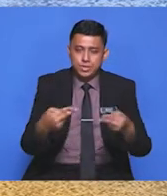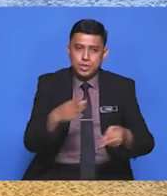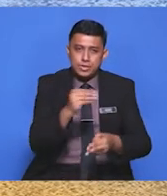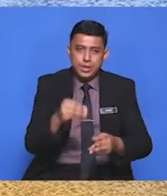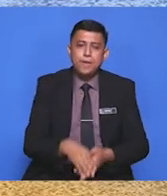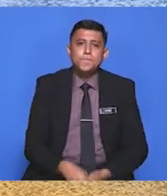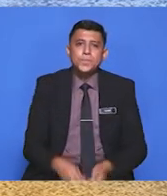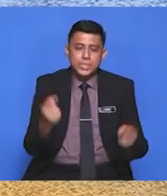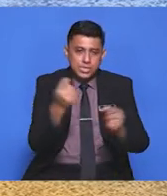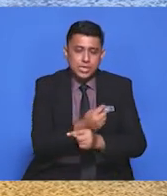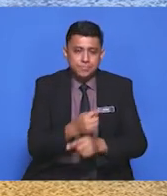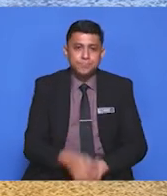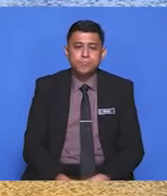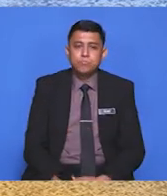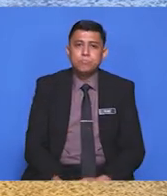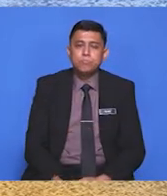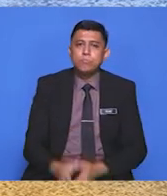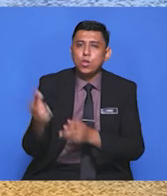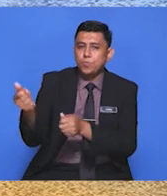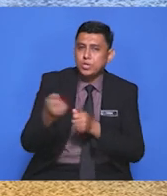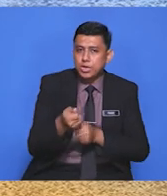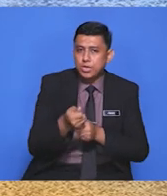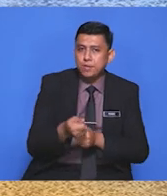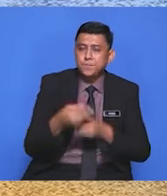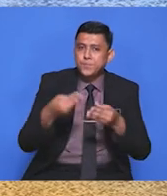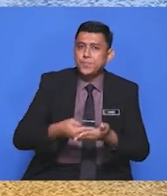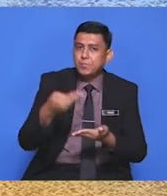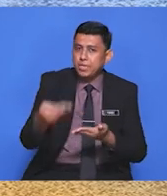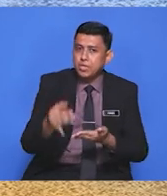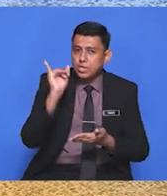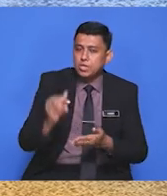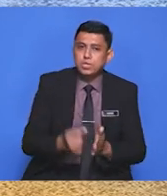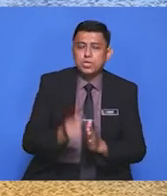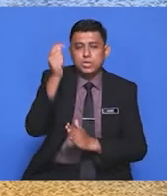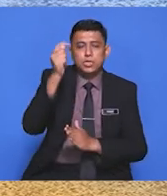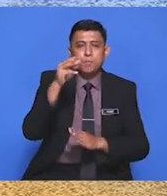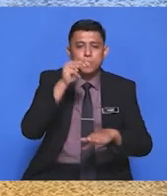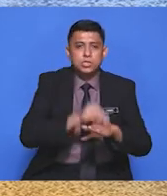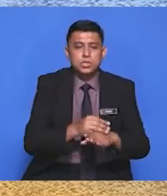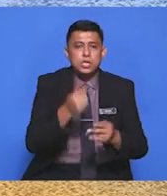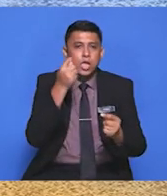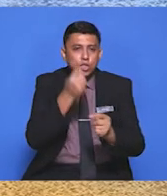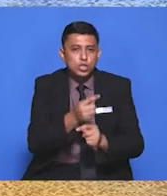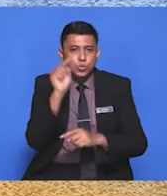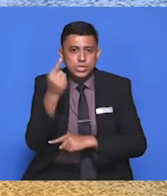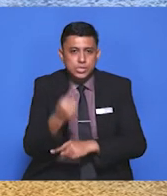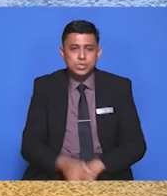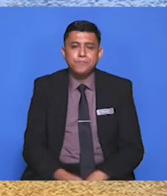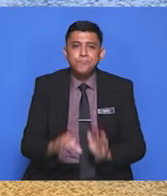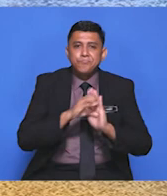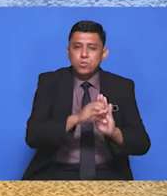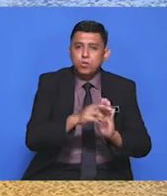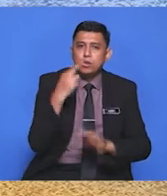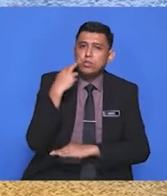peraduan. Semua ini dibuat untuk menarik pembelian yang tinggi pada satu masa tertentu sahaja. Contohnya,